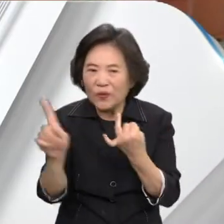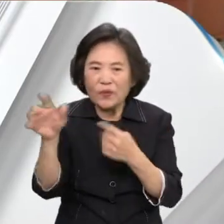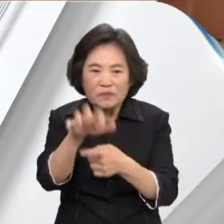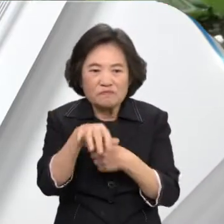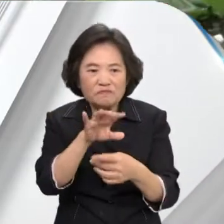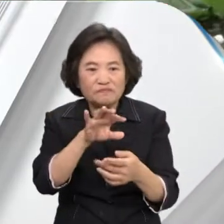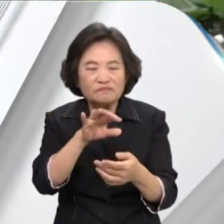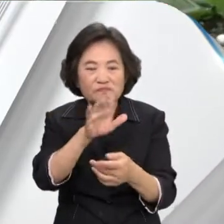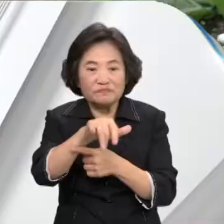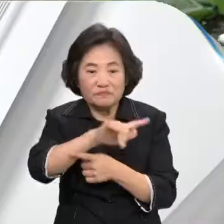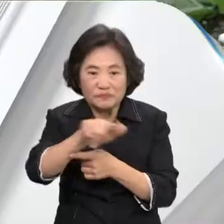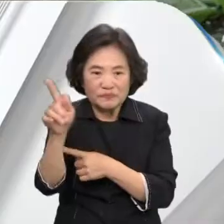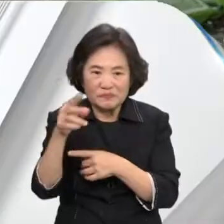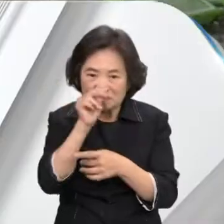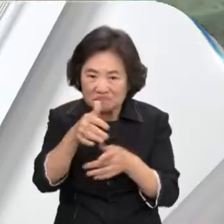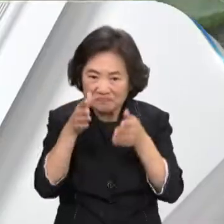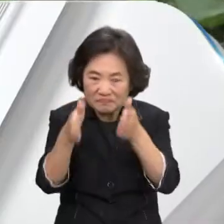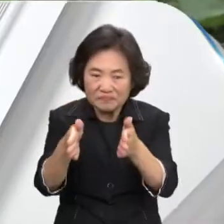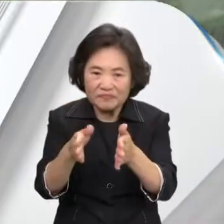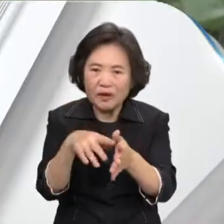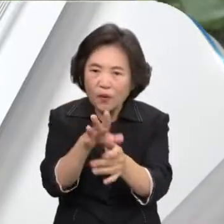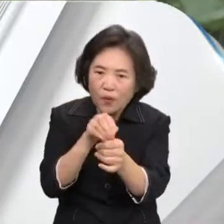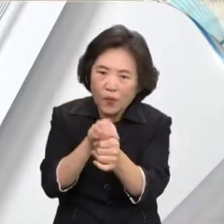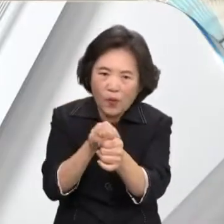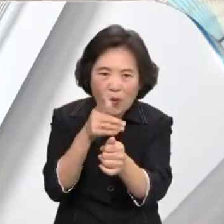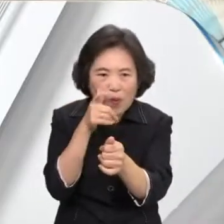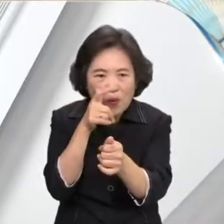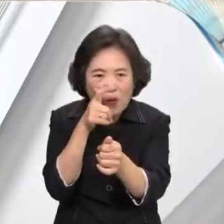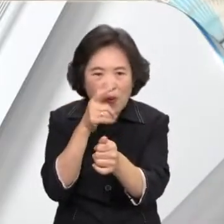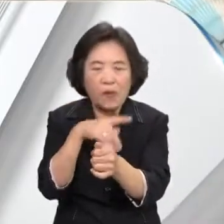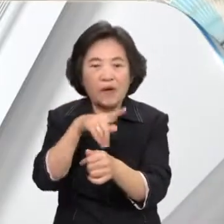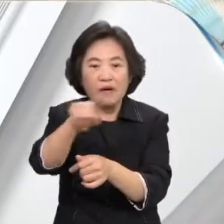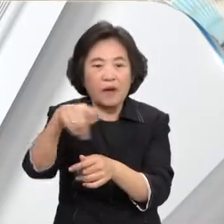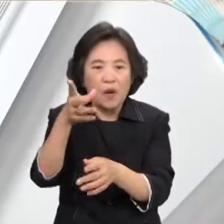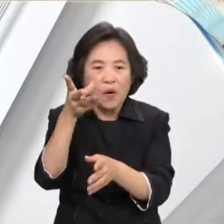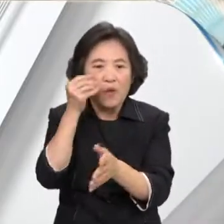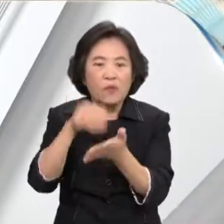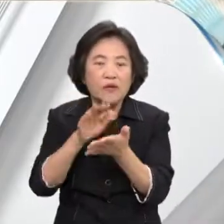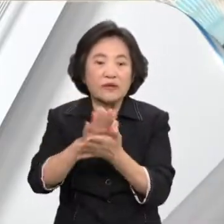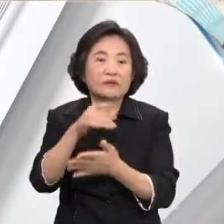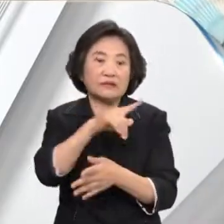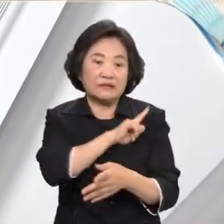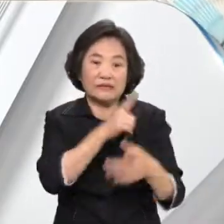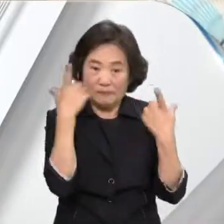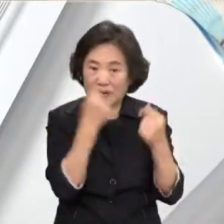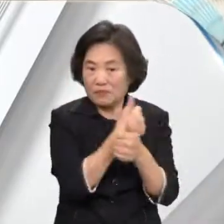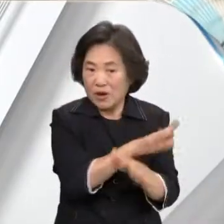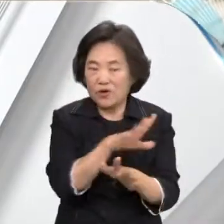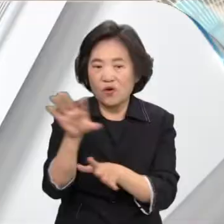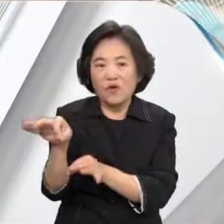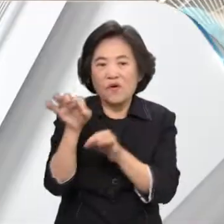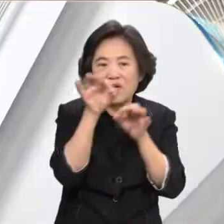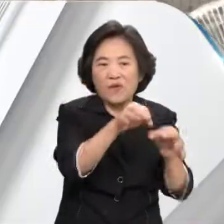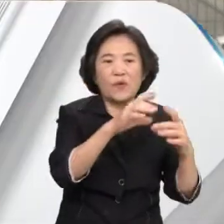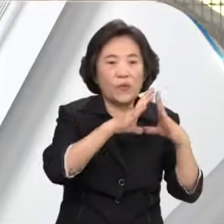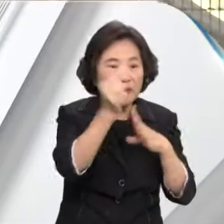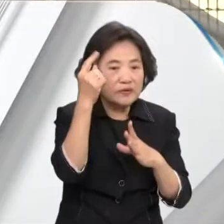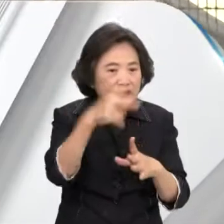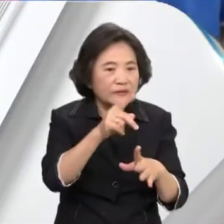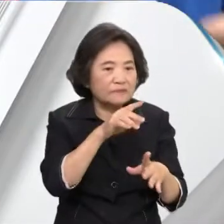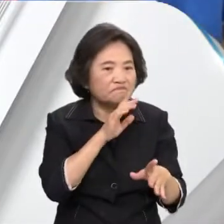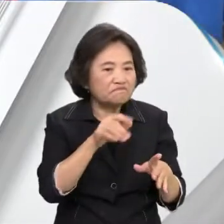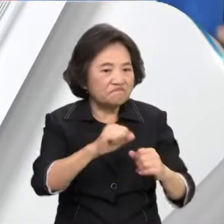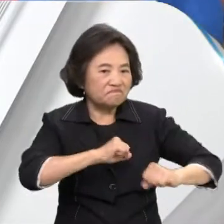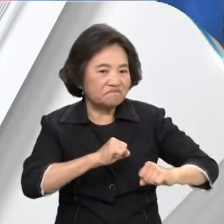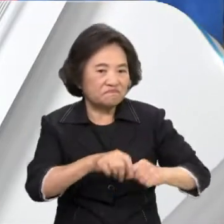从提有经济作物品种个有新知识，佮着希望做得结合自家本身种东西个经验，持可能汉卡多